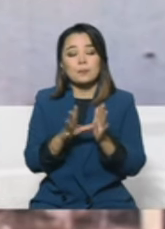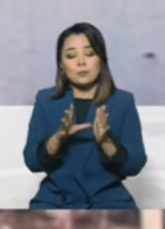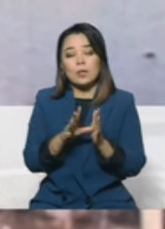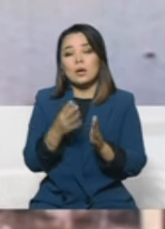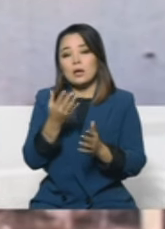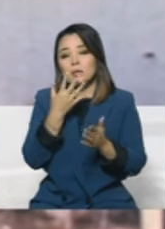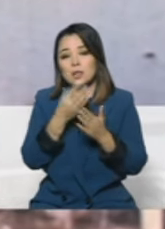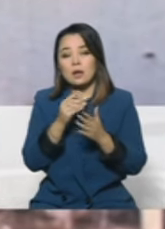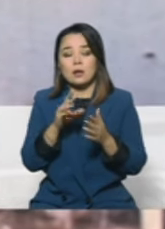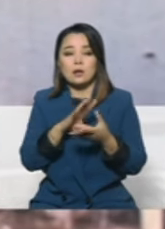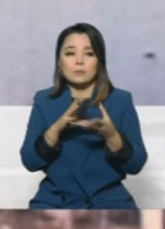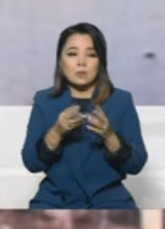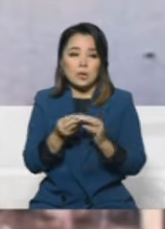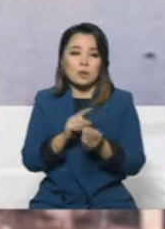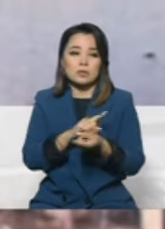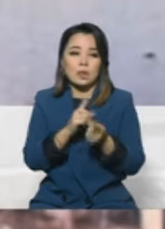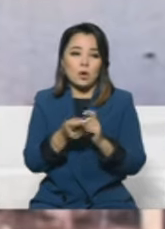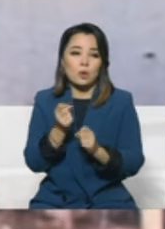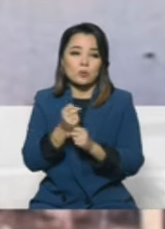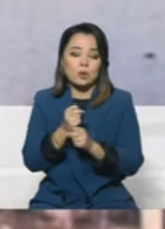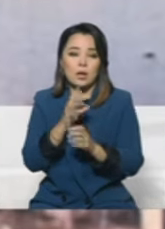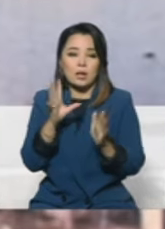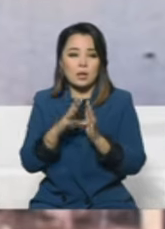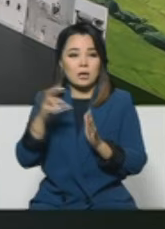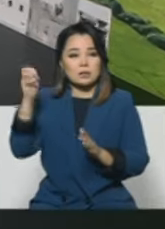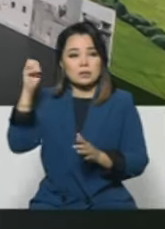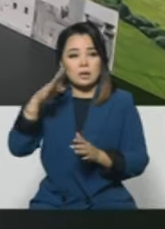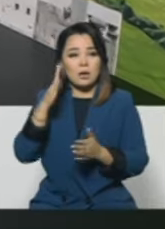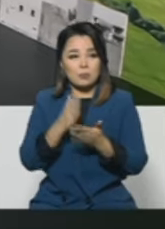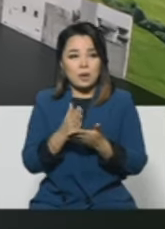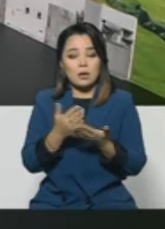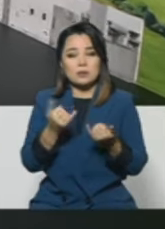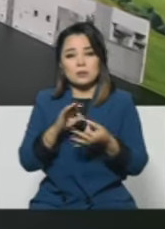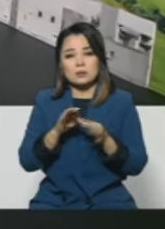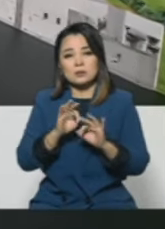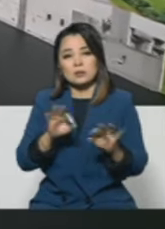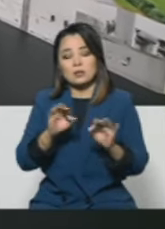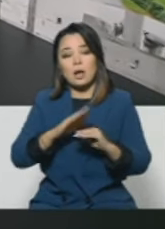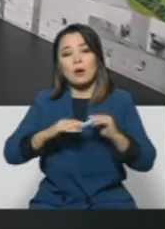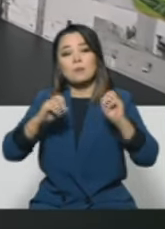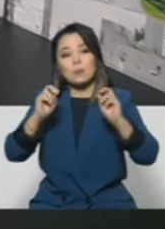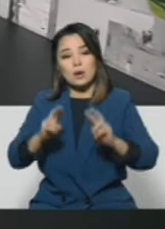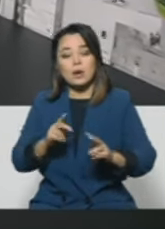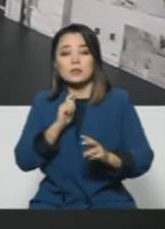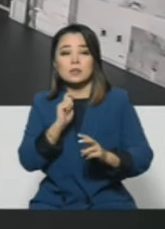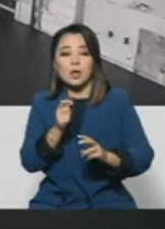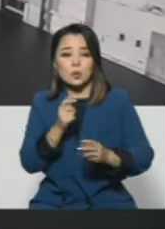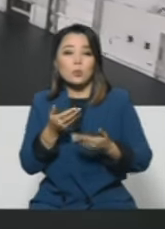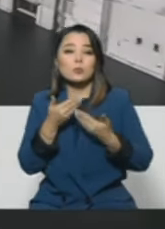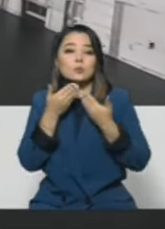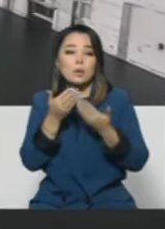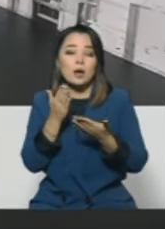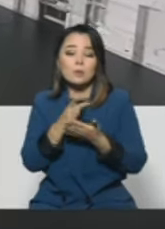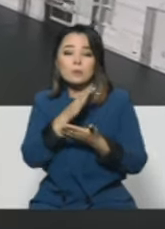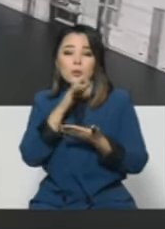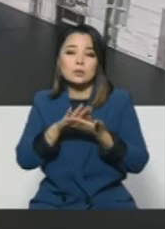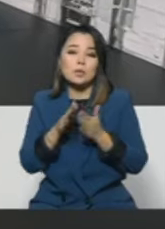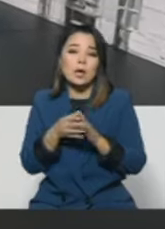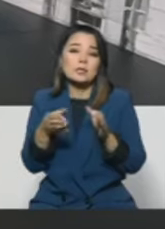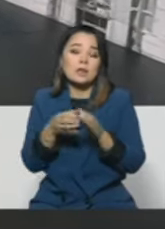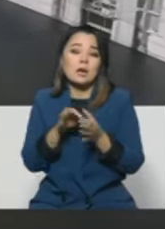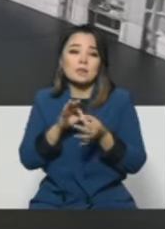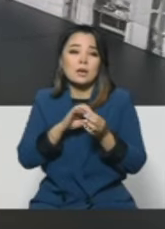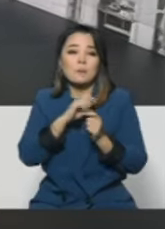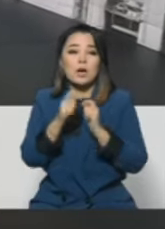энергияны электр энергиясына айналдырады. Раушан Сайлауқызы мамандардан интервью алды, ғылыми көпшілік материалдарды